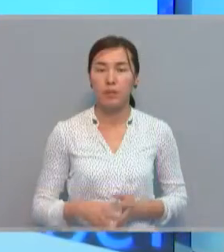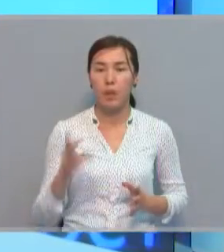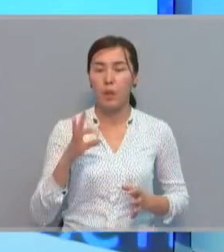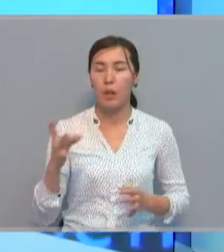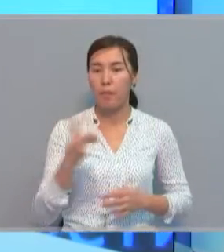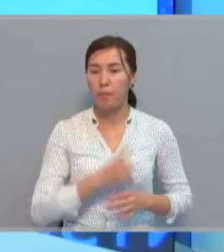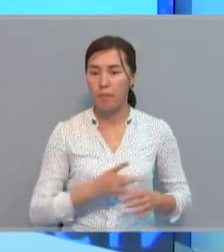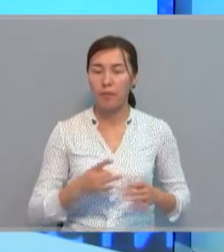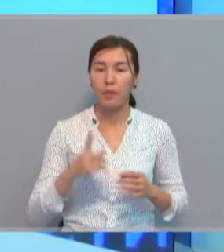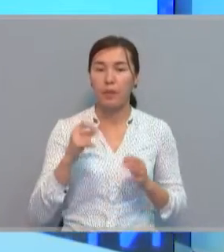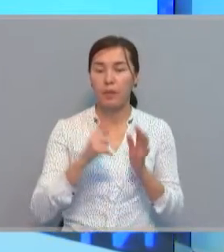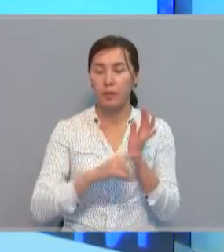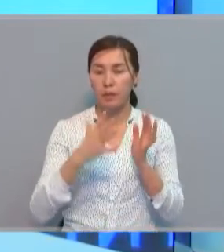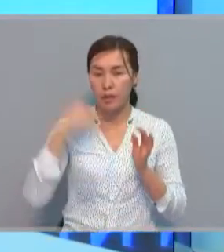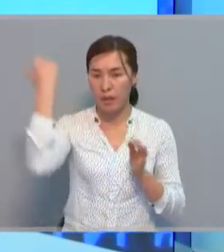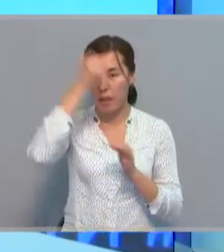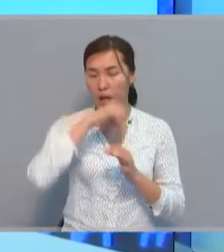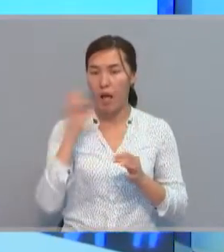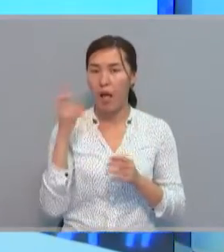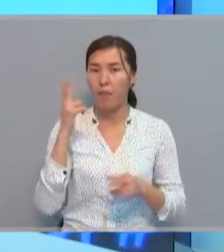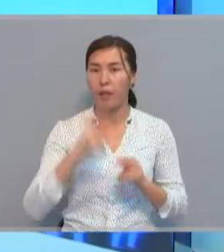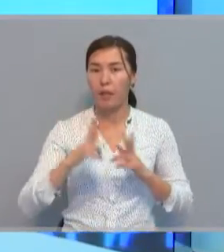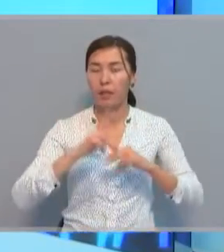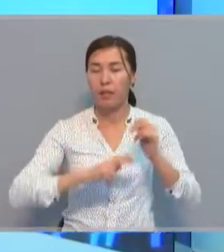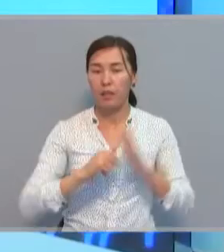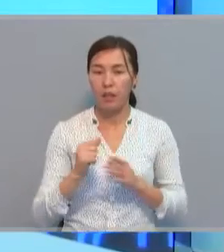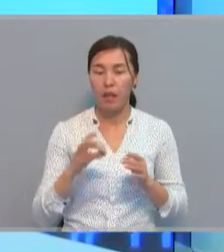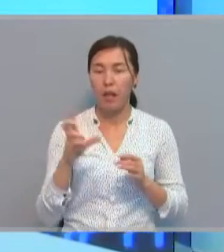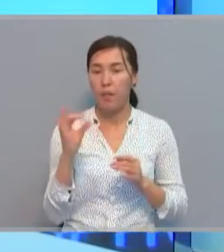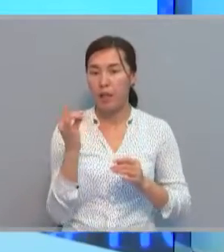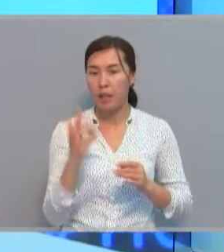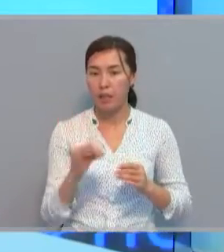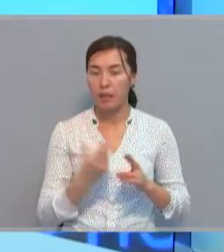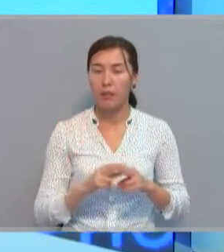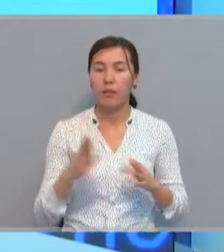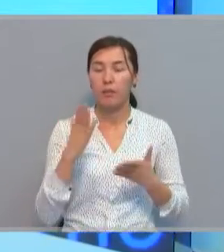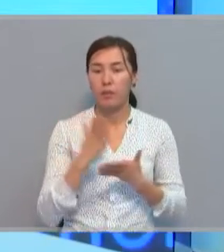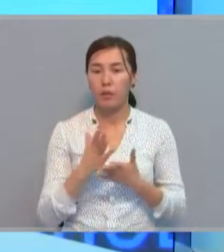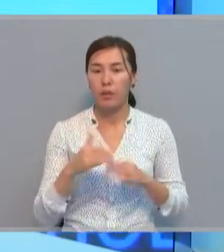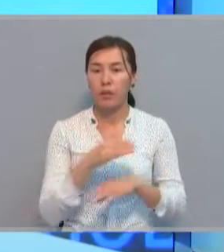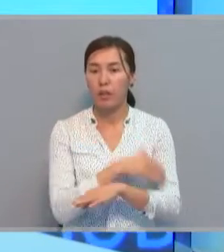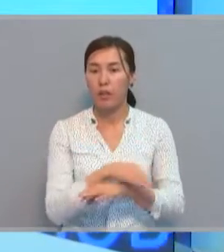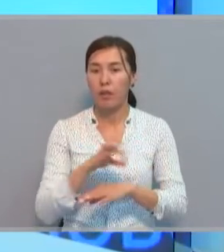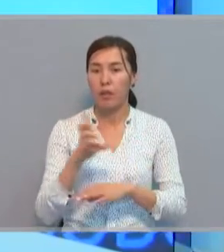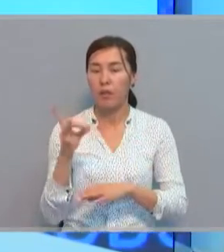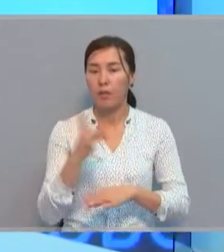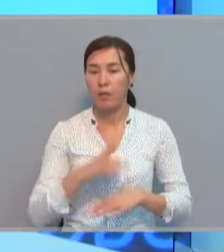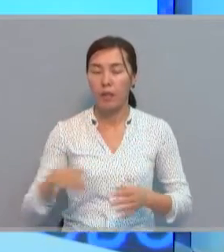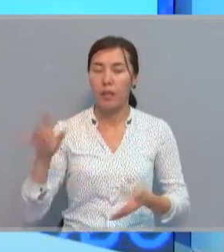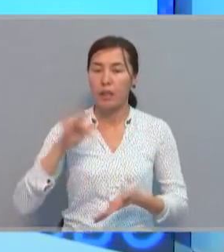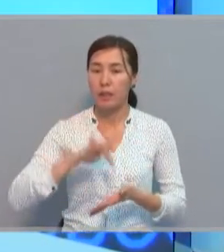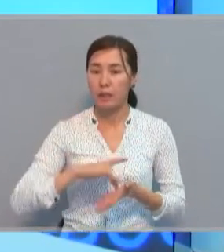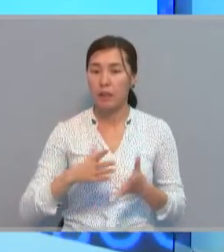В Тулебийском районе к 175-летию Абая завершено строительство Лии Абая. Она расположена на улице Айтекеби в районном